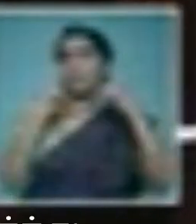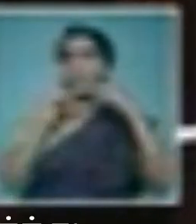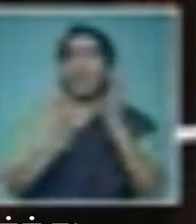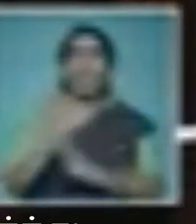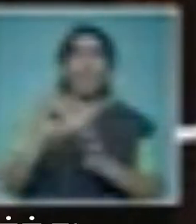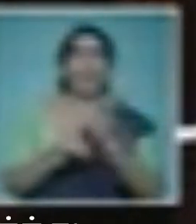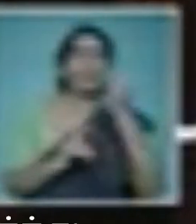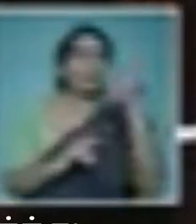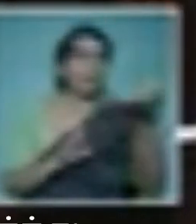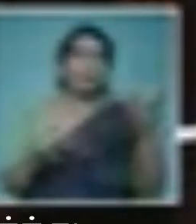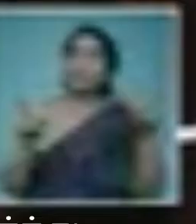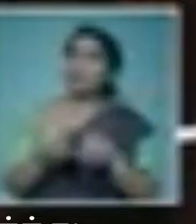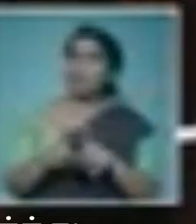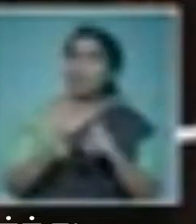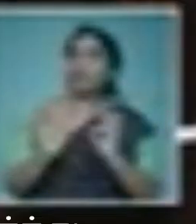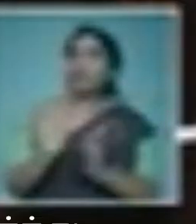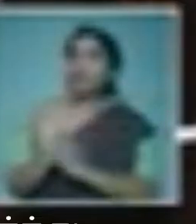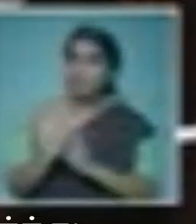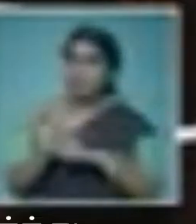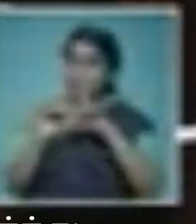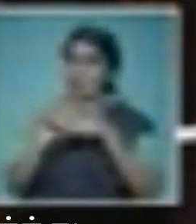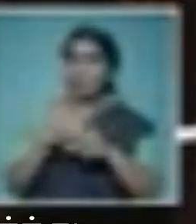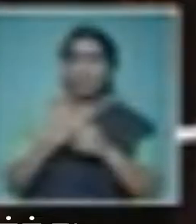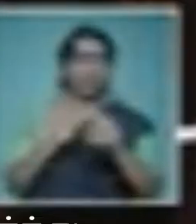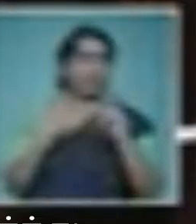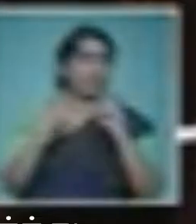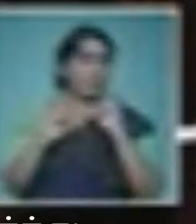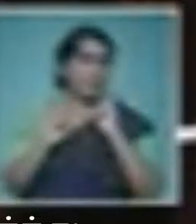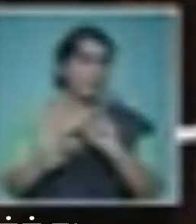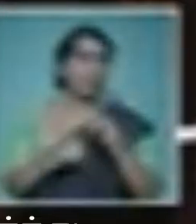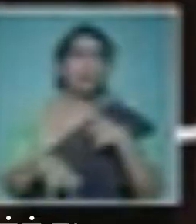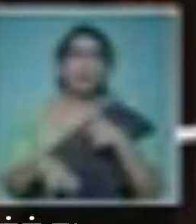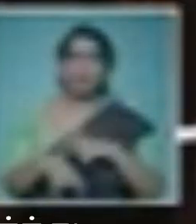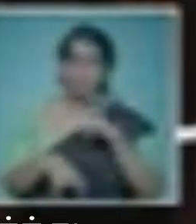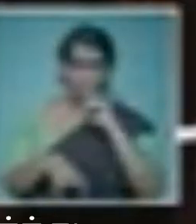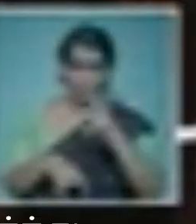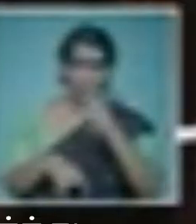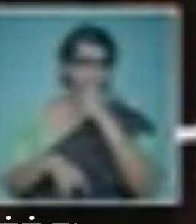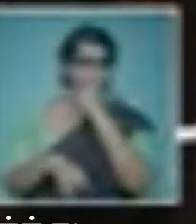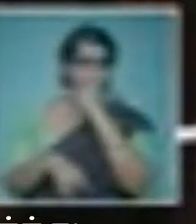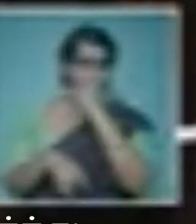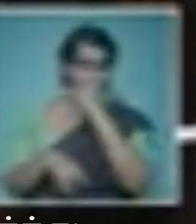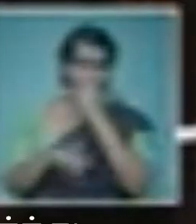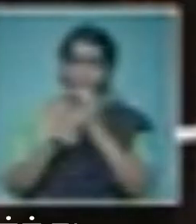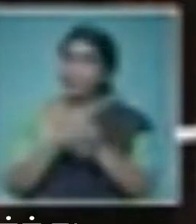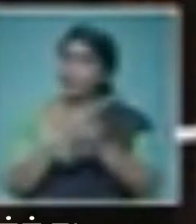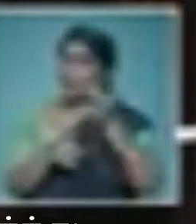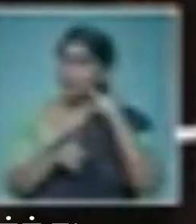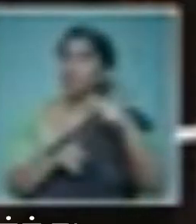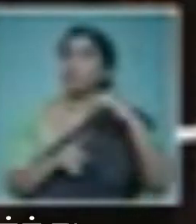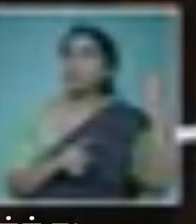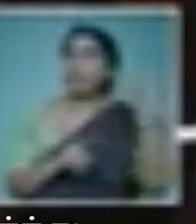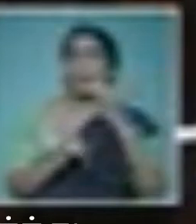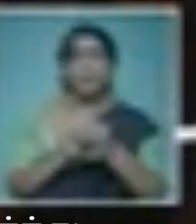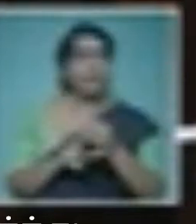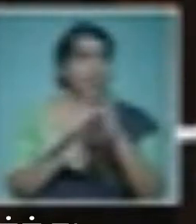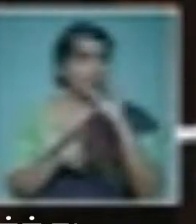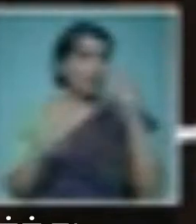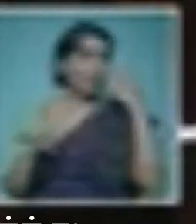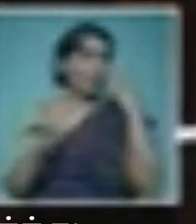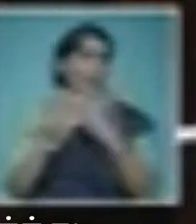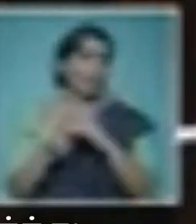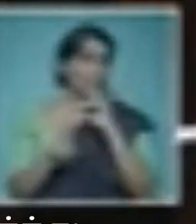ඇමතිකමක් ලබාද මේ වගේ මේ කමිටුවක් හරහා තියෙන්න හොඳ නැහැ කියන එක මේ අවස්ථාවේ කියන්නේ. ඒ වගේම තමයි ජනාධිපතිතුමාගේ කතාවේ ජනාධිපතිතුමා මේ කියලා